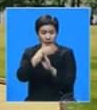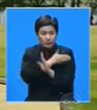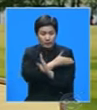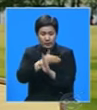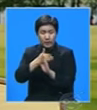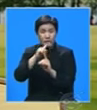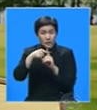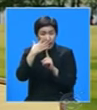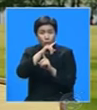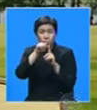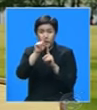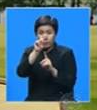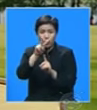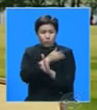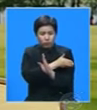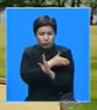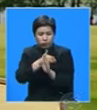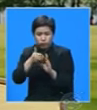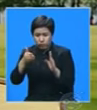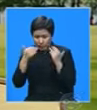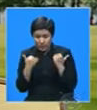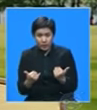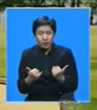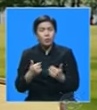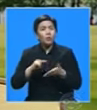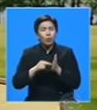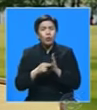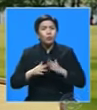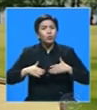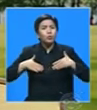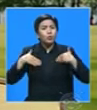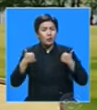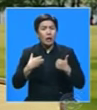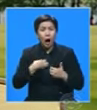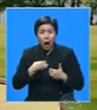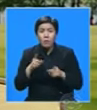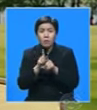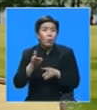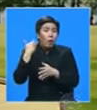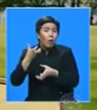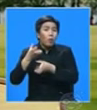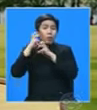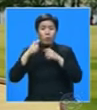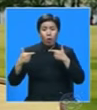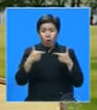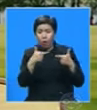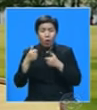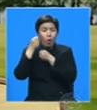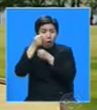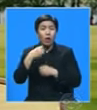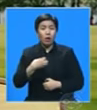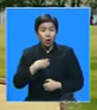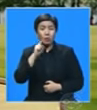าวันนี้ก็บ้านเมืองก็ดูมีความสุขดีนะครับเราจะกลับไปถึงเวลานั้นอีกหรือไงผมยกตัวอย่างง่ายๆนะครับกรณีผมเ